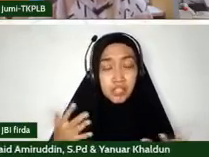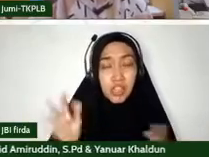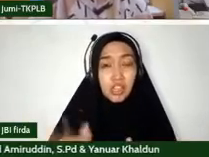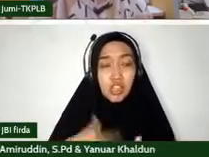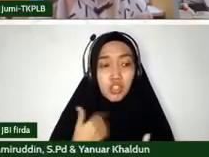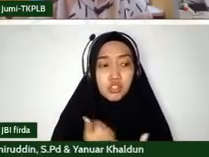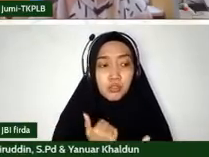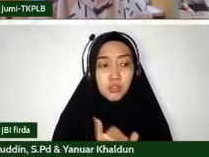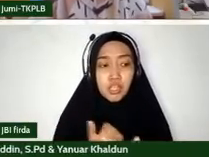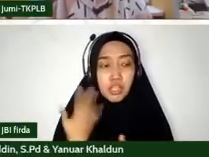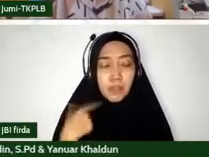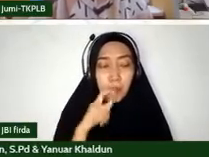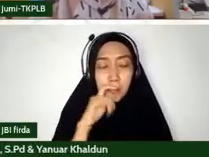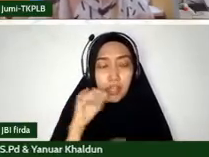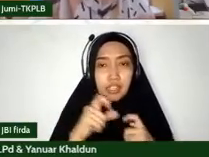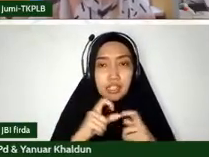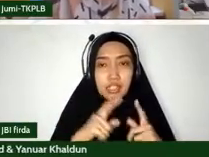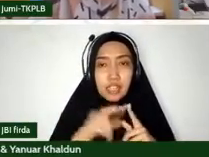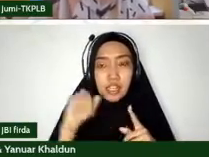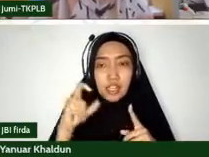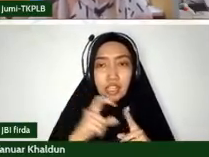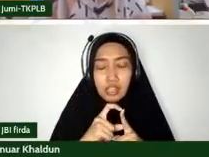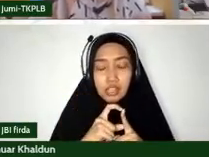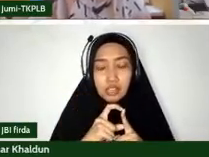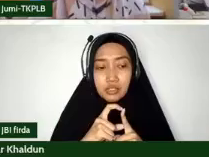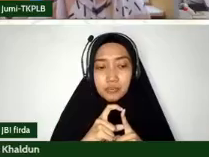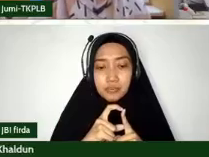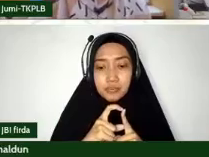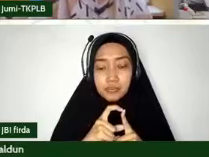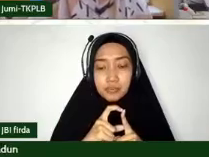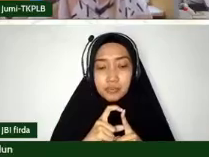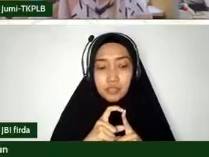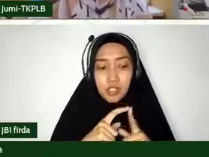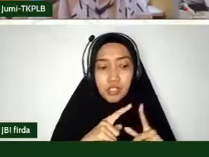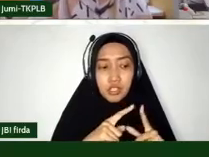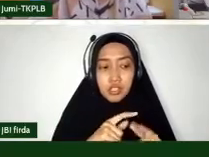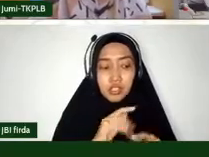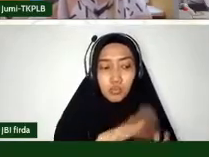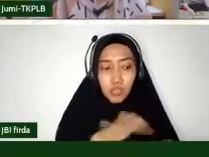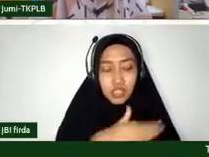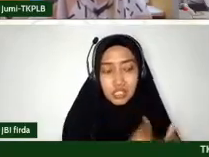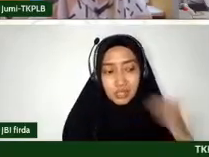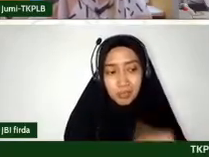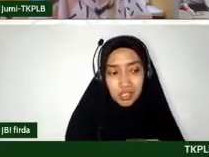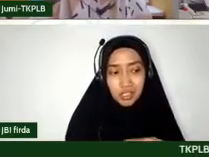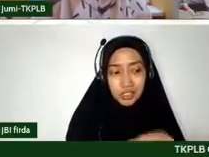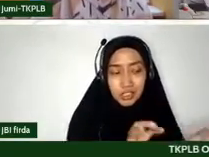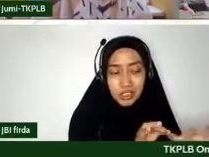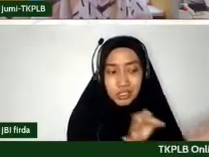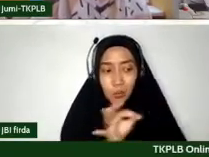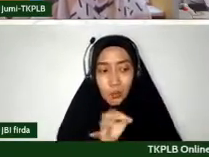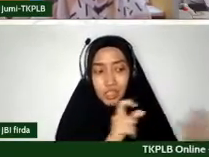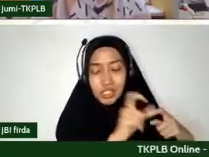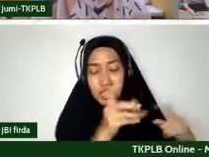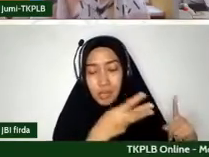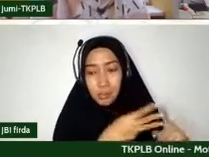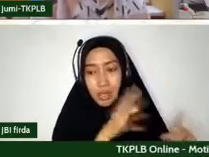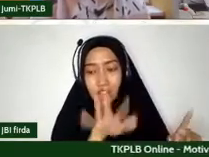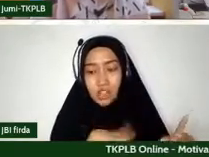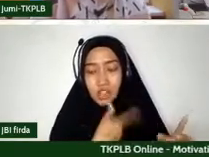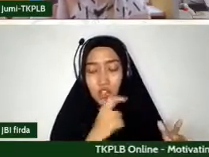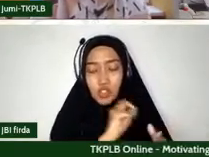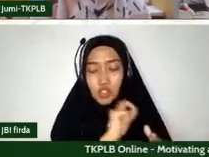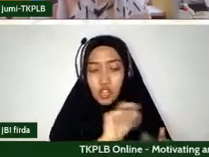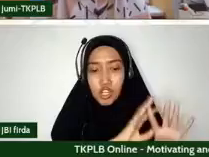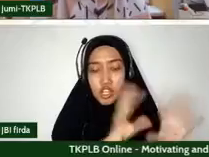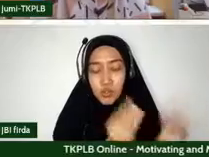tadi kata Pak Said, daripada siswa ABK jauh ke SLB atau ke sekolah inklusi